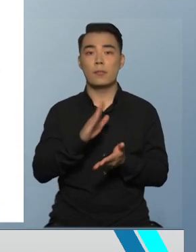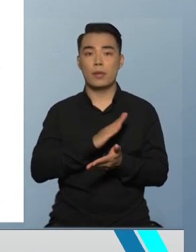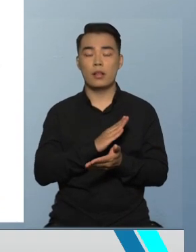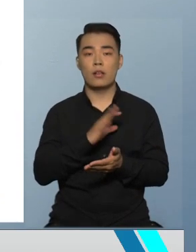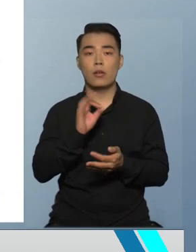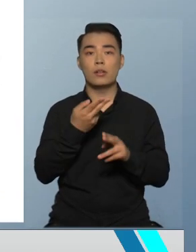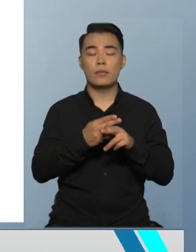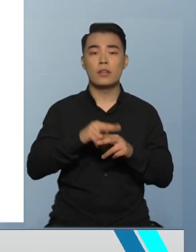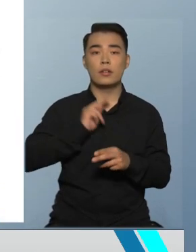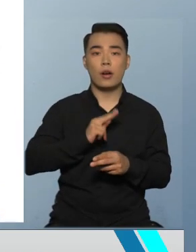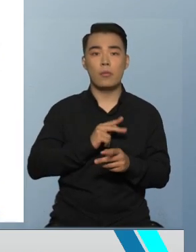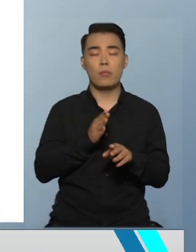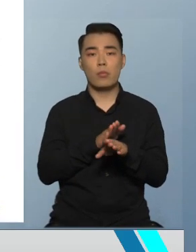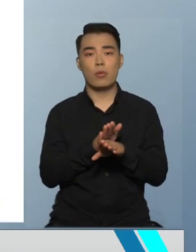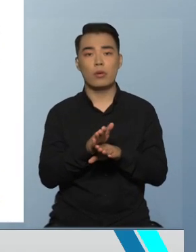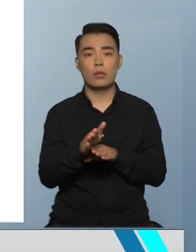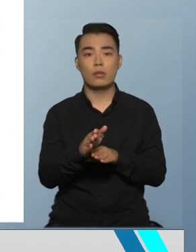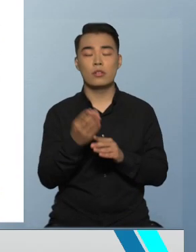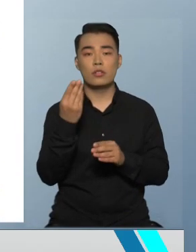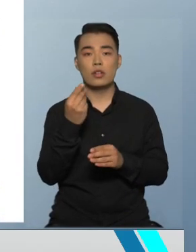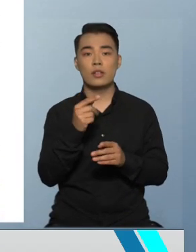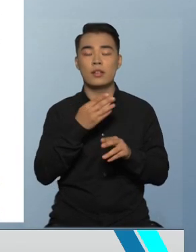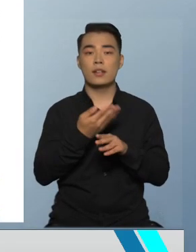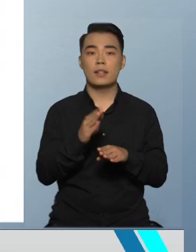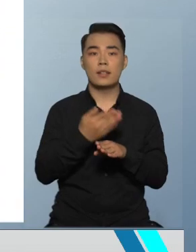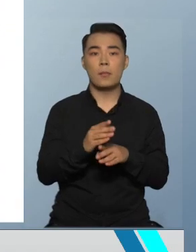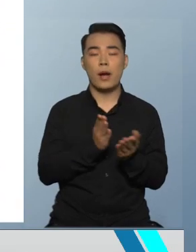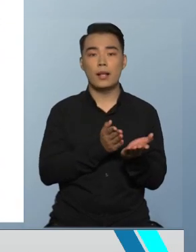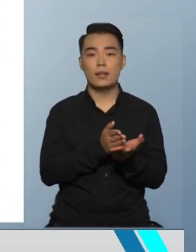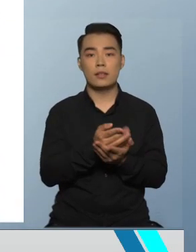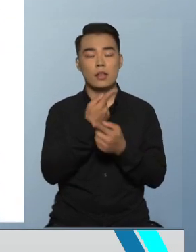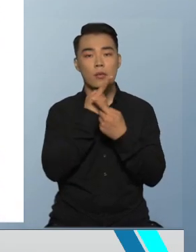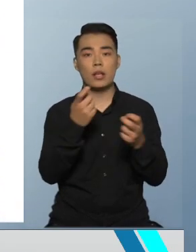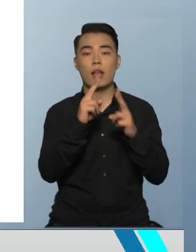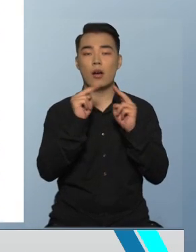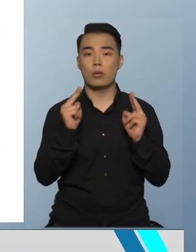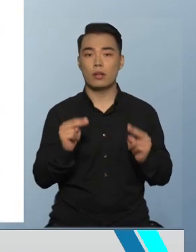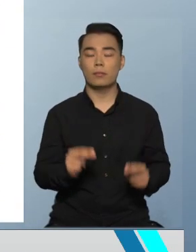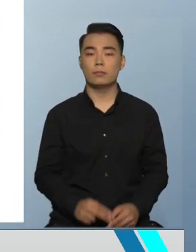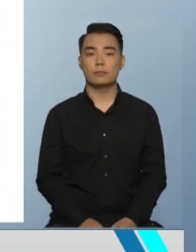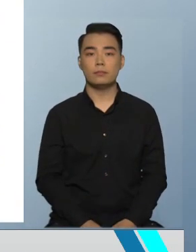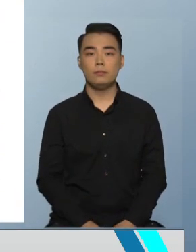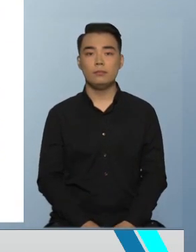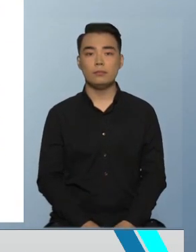на эффективную реализацию денежно-кредитной политики, сообщает Акорда.